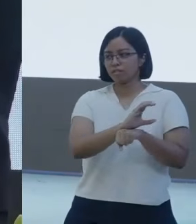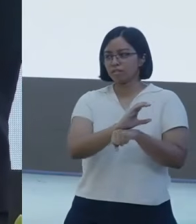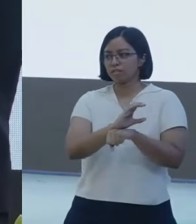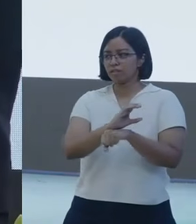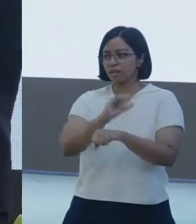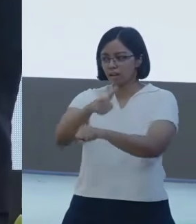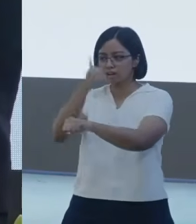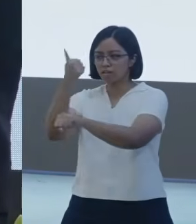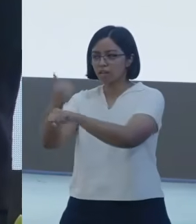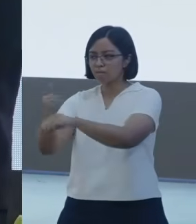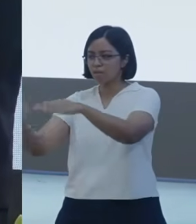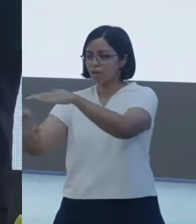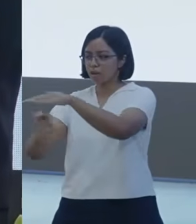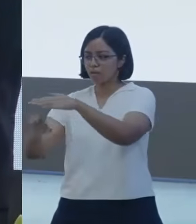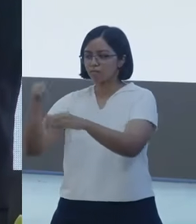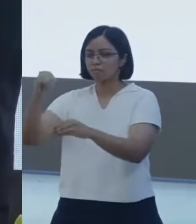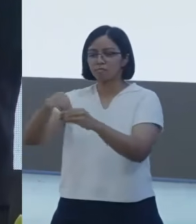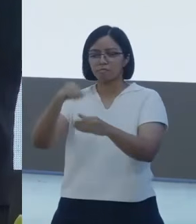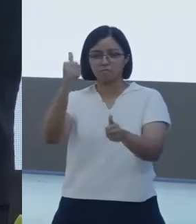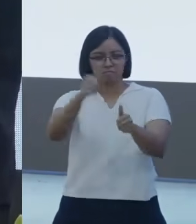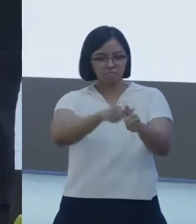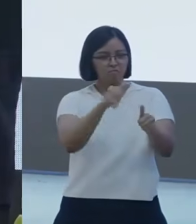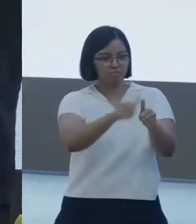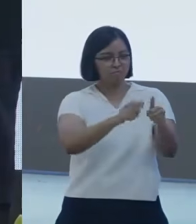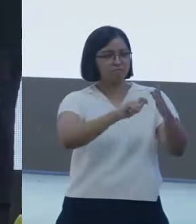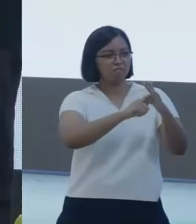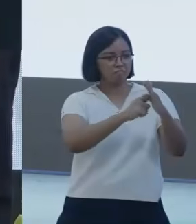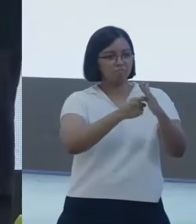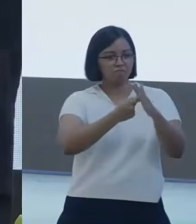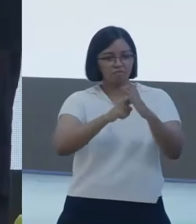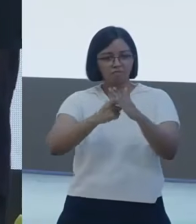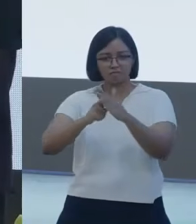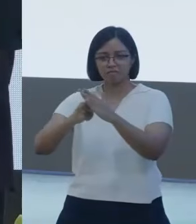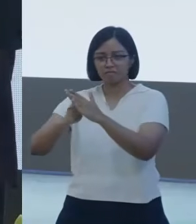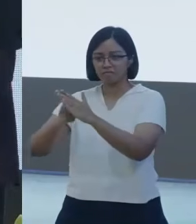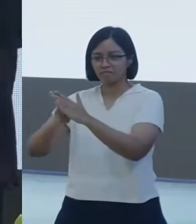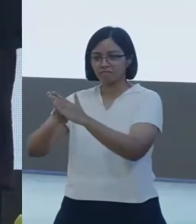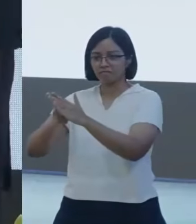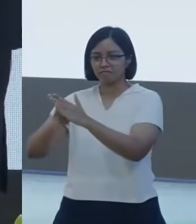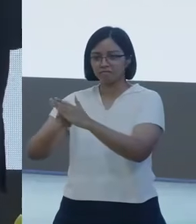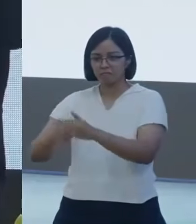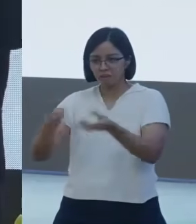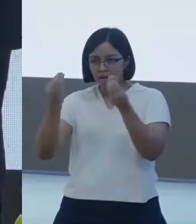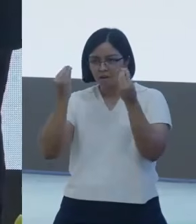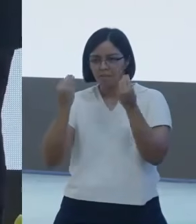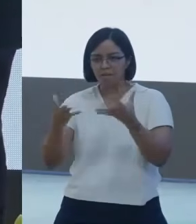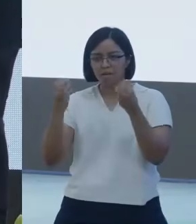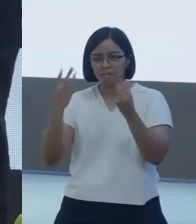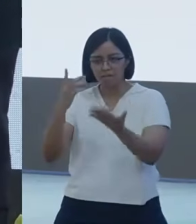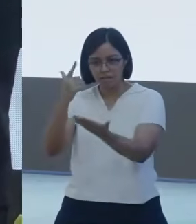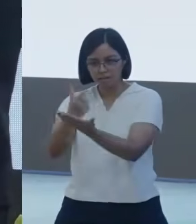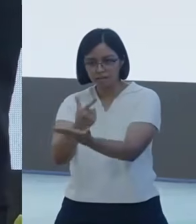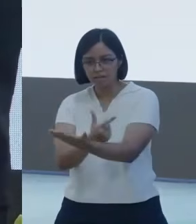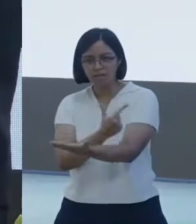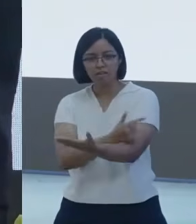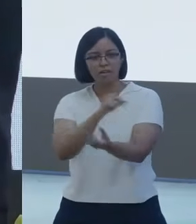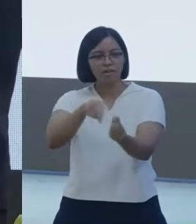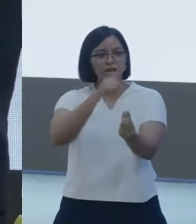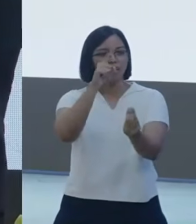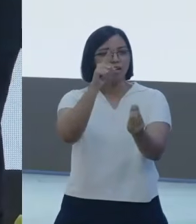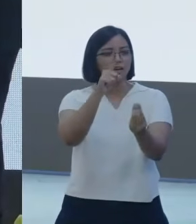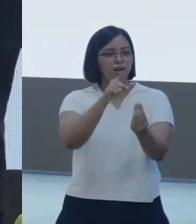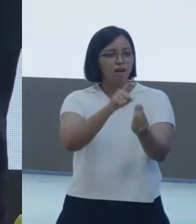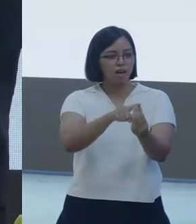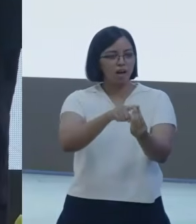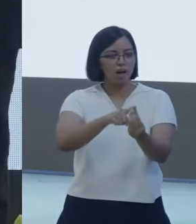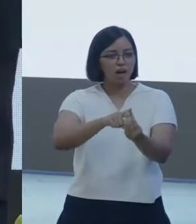every town as I directed you." Marami itong turo tungkol sa